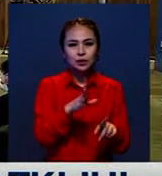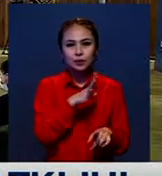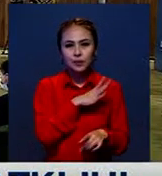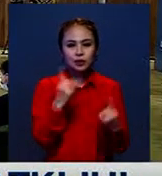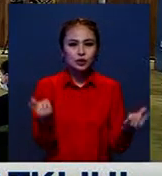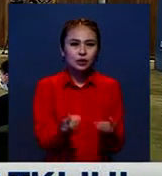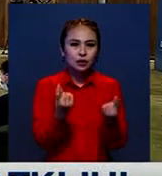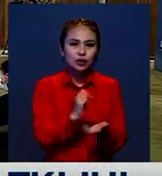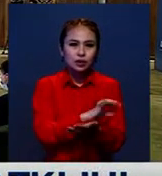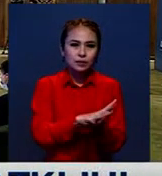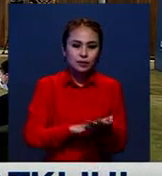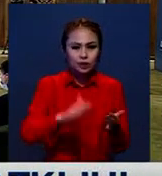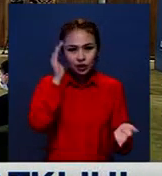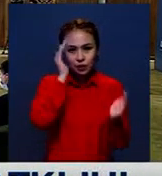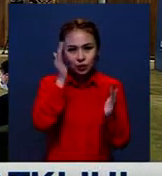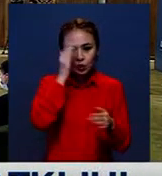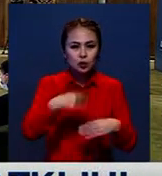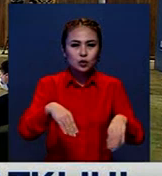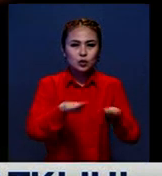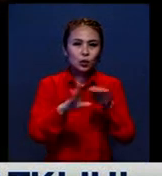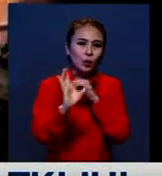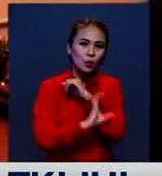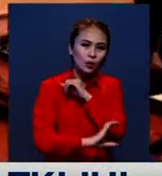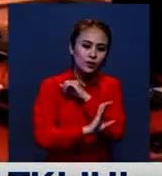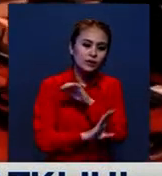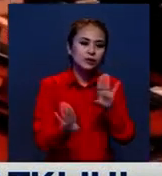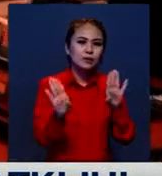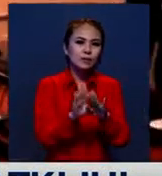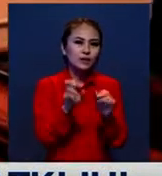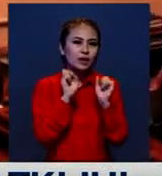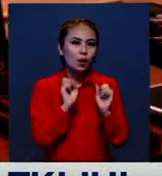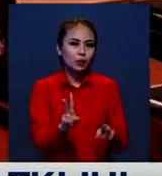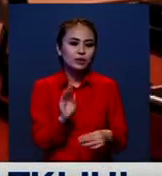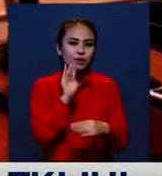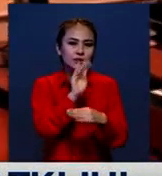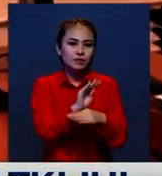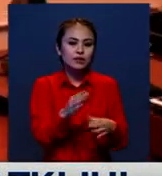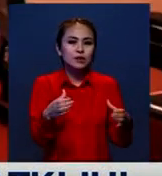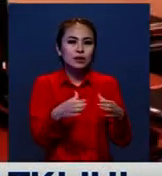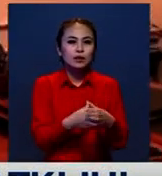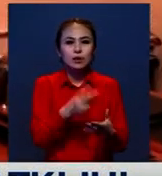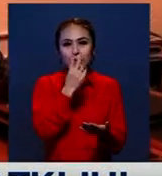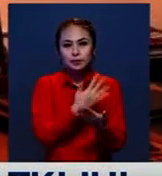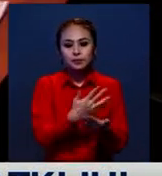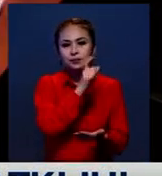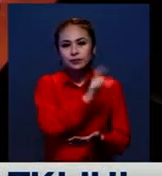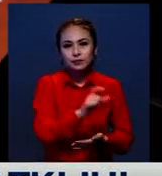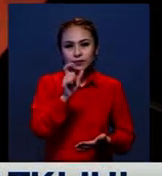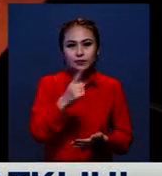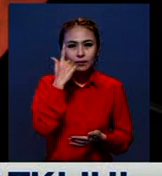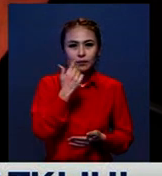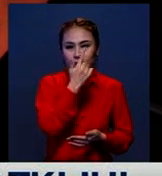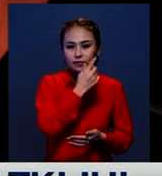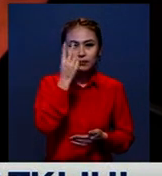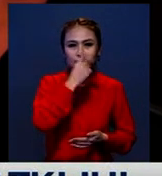ұшынан жалғасып жатқан жемқорлық. Соңғысы тіпті қауіпті ме дейсің? Қолқы қамын күйттігендер жұрттың көз жасына